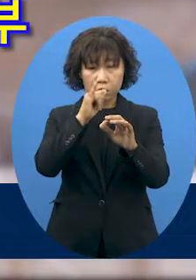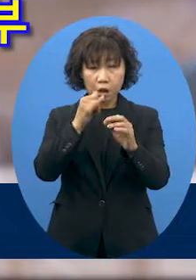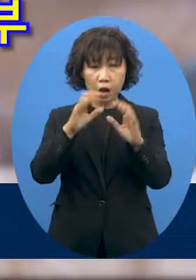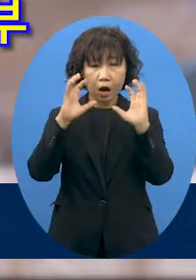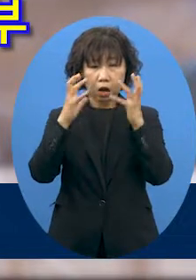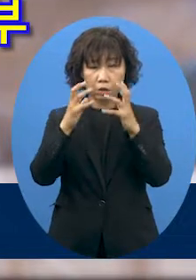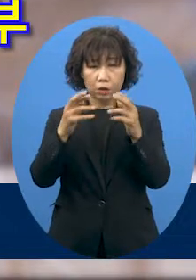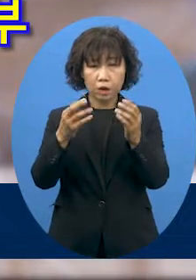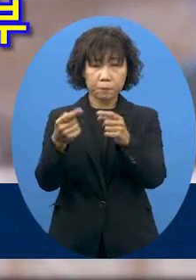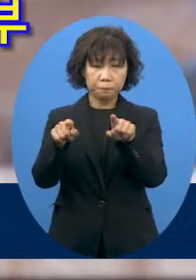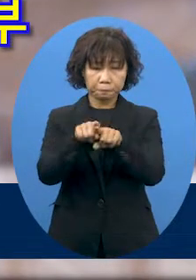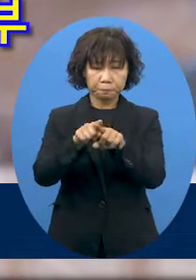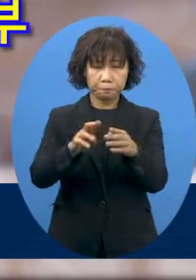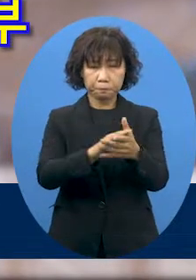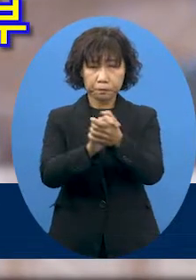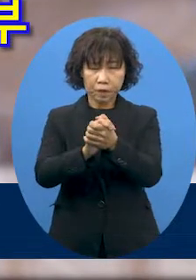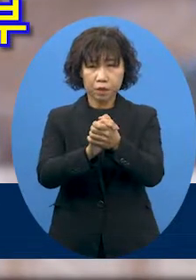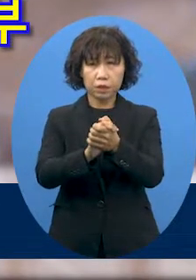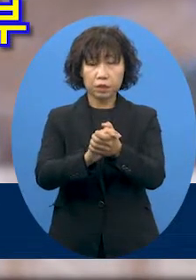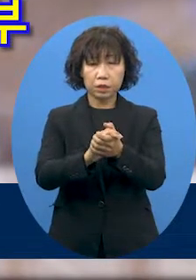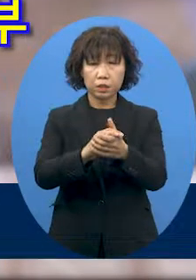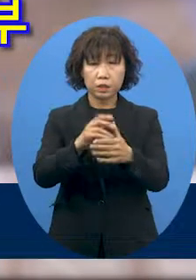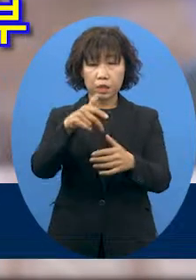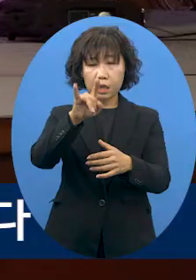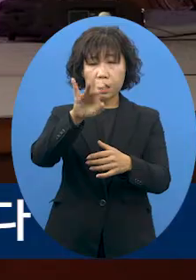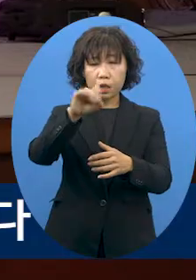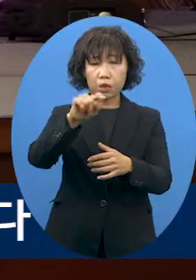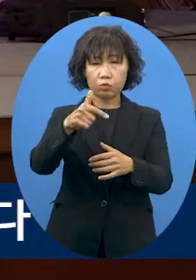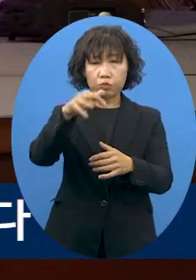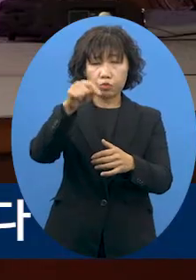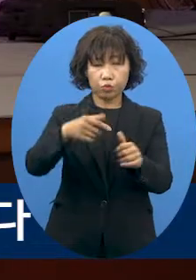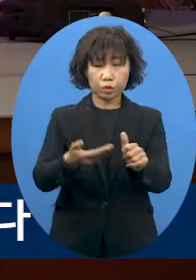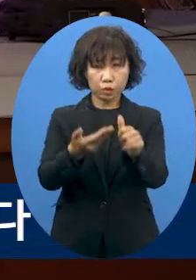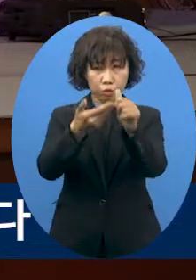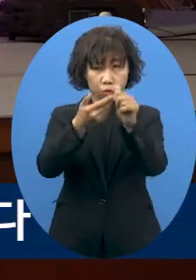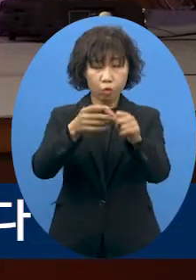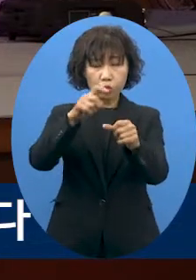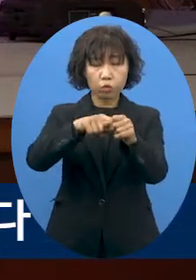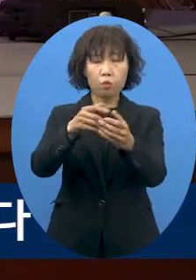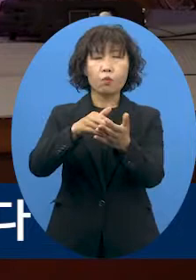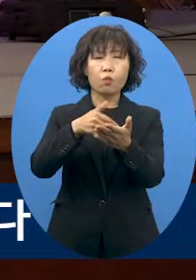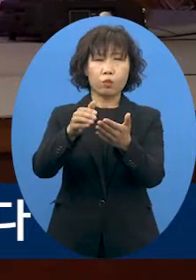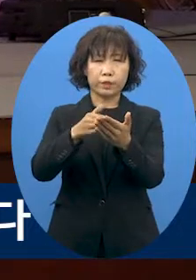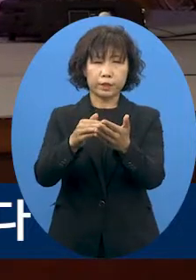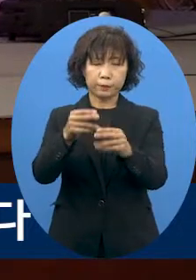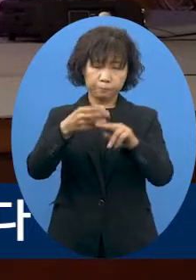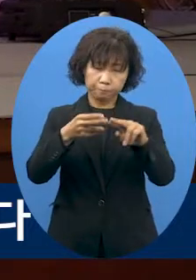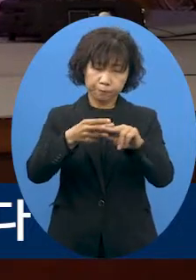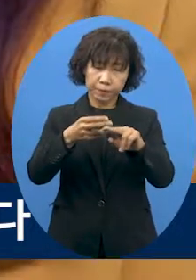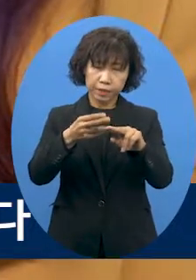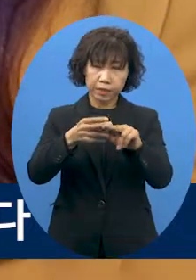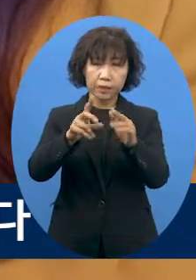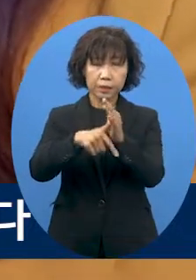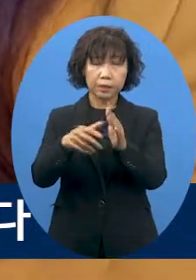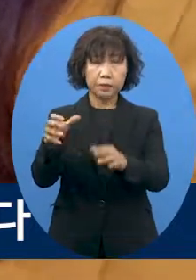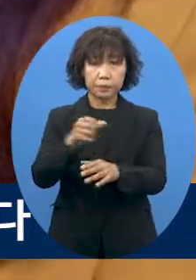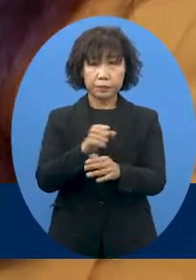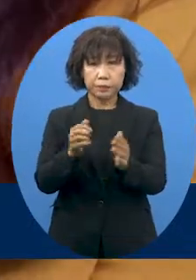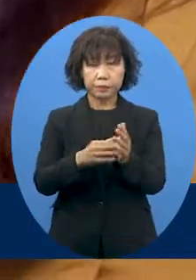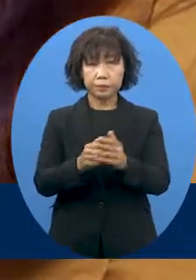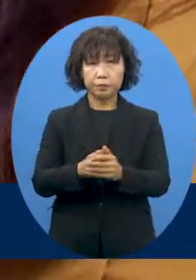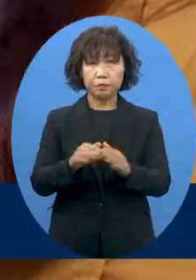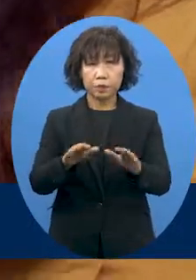가족과 정겨운 시간을 보낼 수 있는 게 응 주기 우기 떡볶이 만들기 등의 체험 프로그램이 실시간으로 진행됐습니다